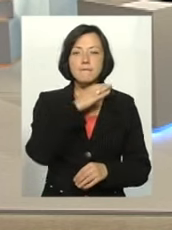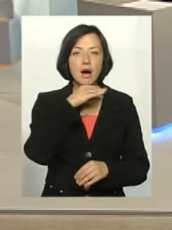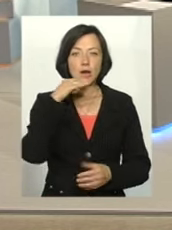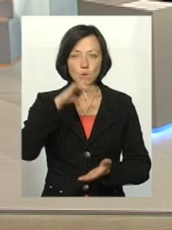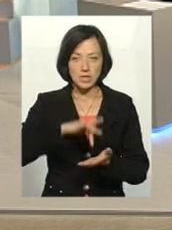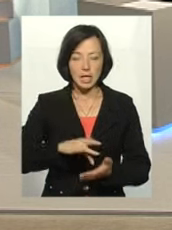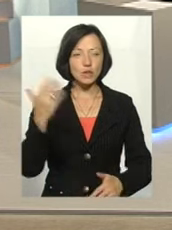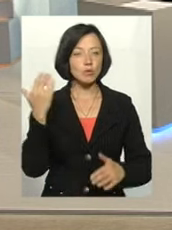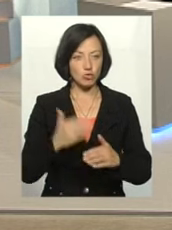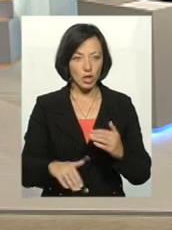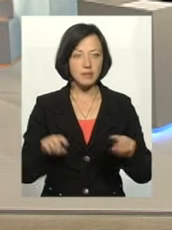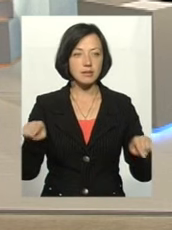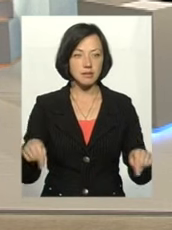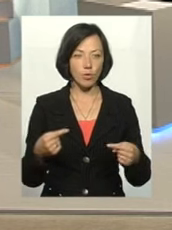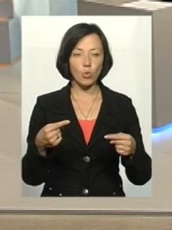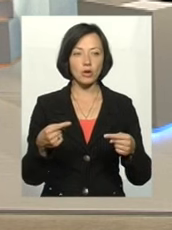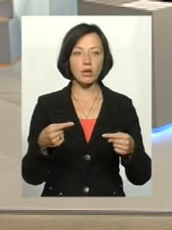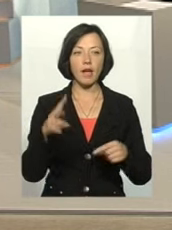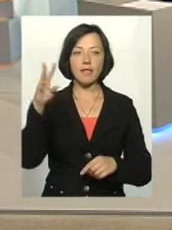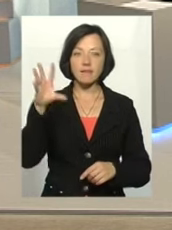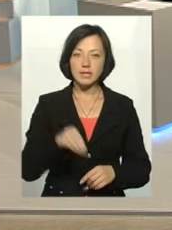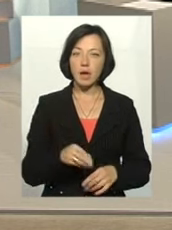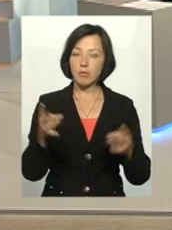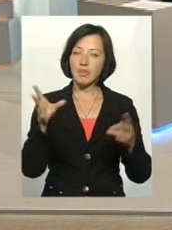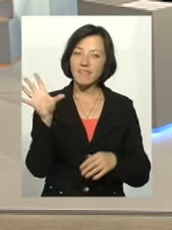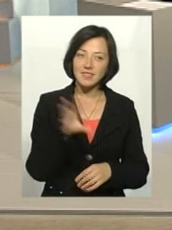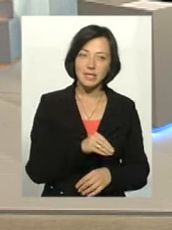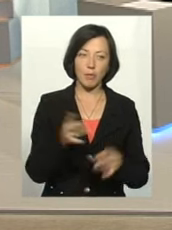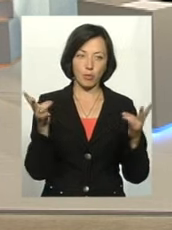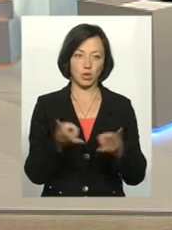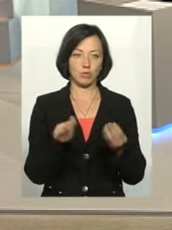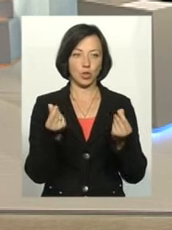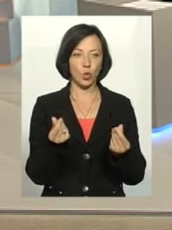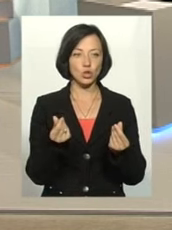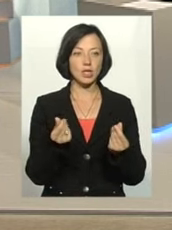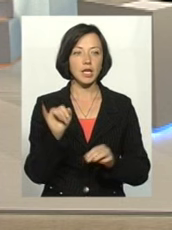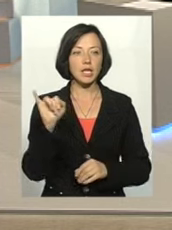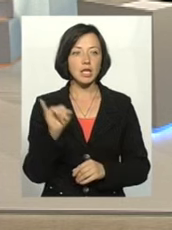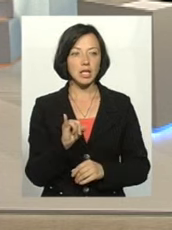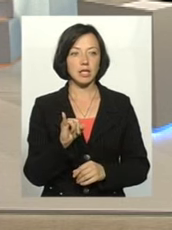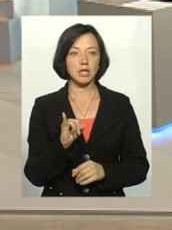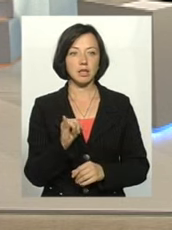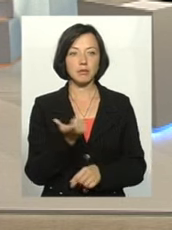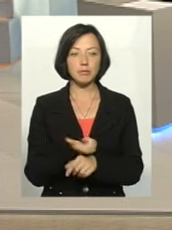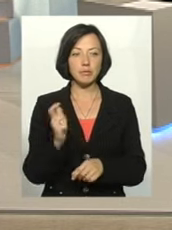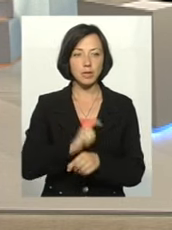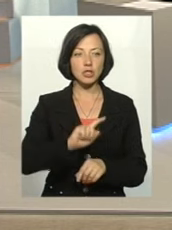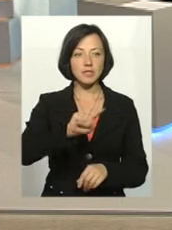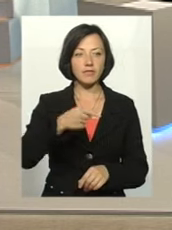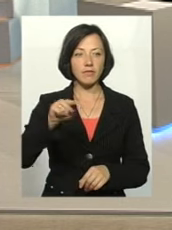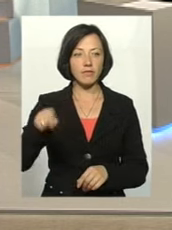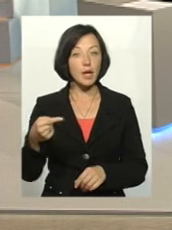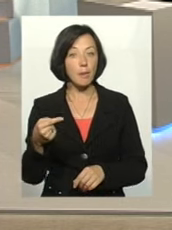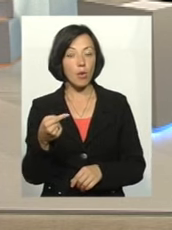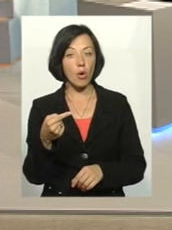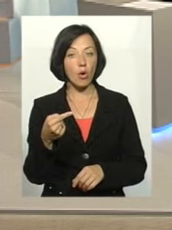вже створено. На все потрібні кошти. І більшість вимог іноземців